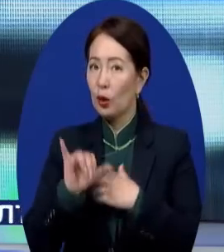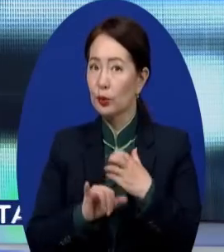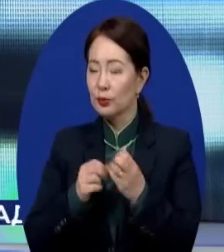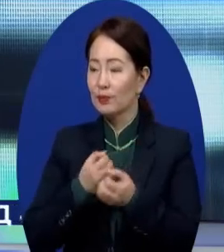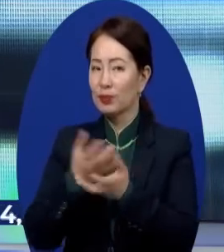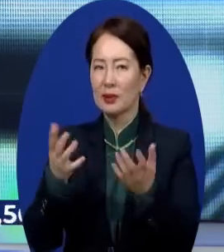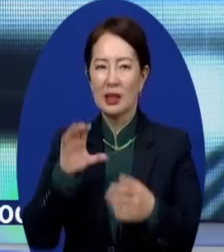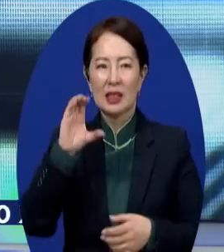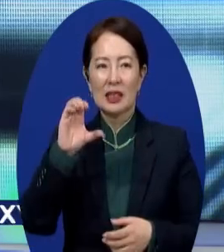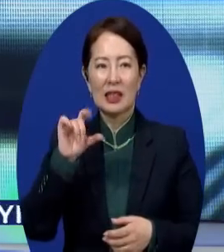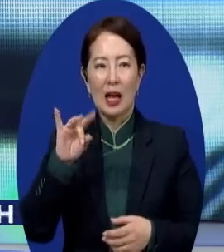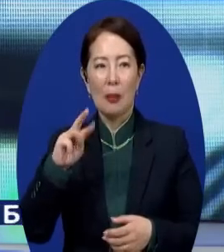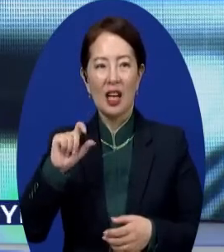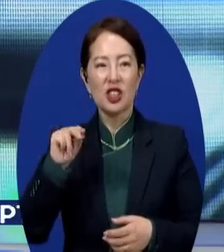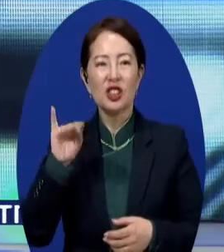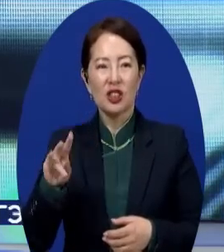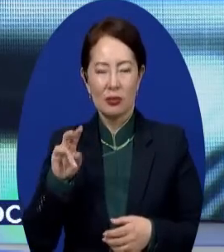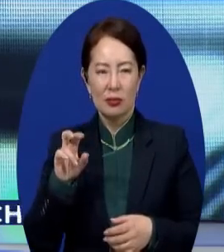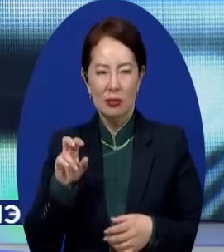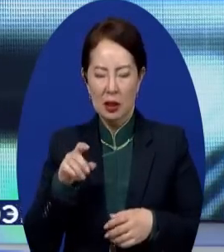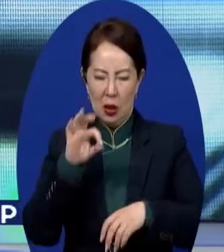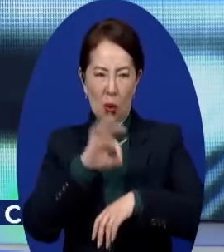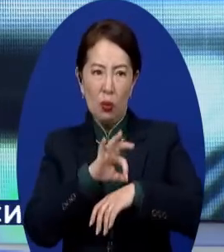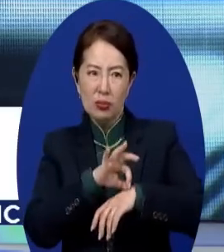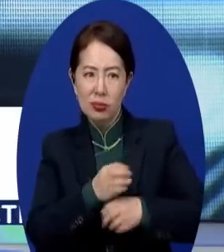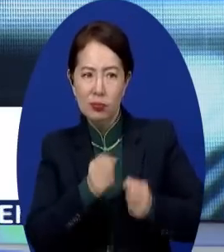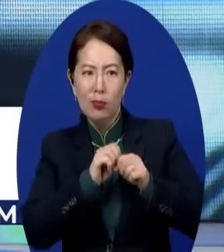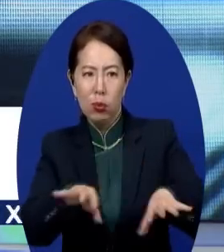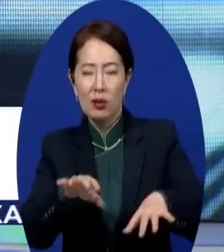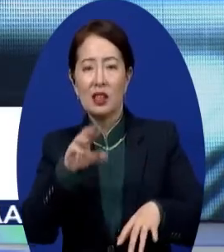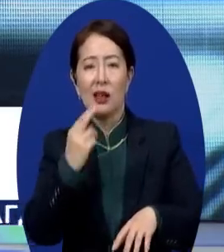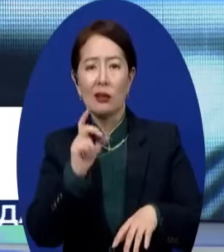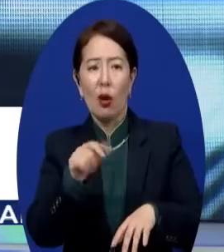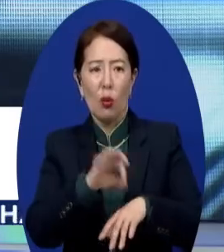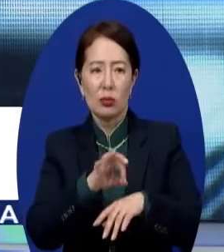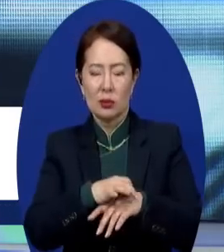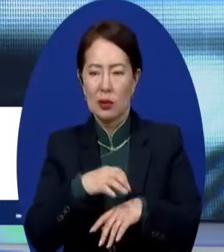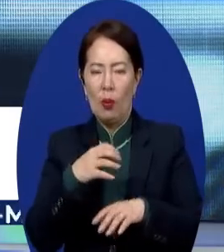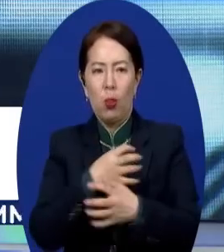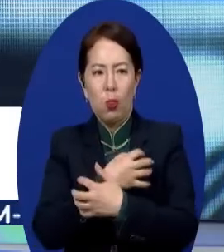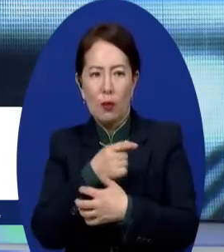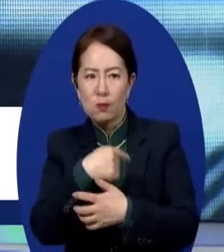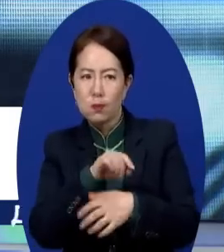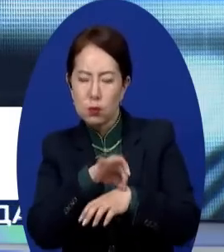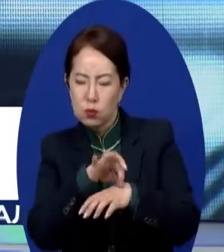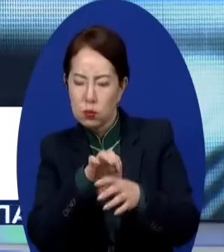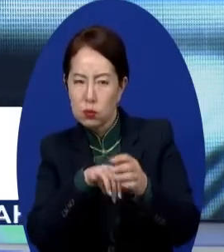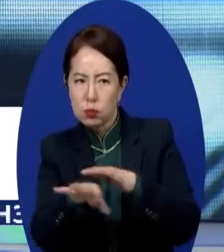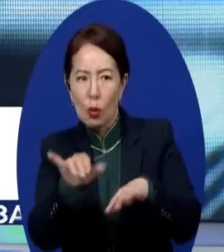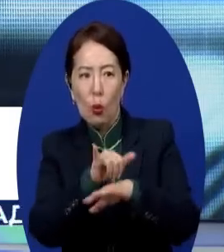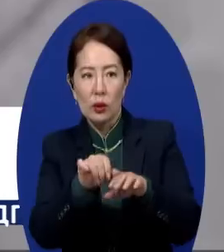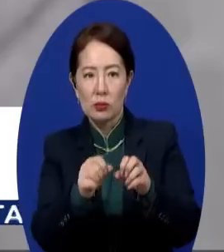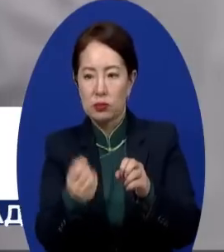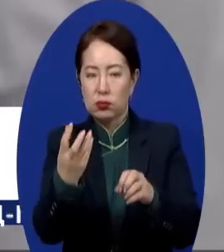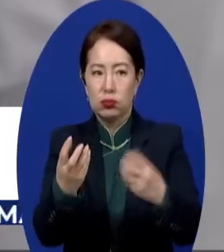байгаа сармагчны цэцэг өвчнөөс сэргийлэх зөвлөмжийг Дэлхийн эрүүл мэндийн байгууллагаас гаргасан. Сармагчны цэцэг өвчин нутагшмал биш, улс орнуудад